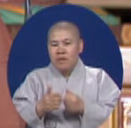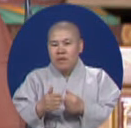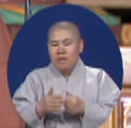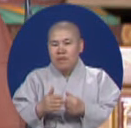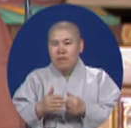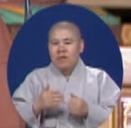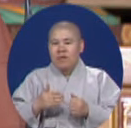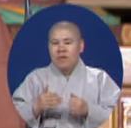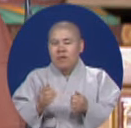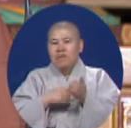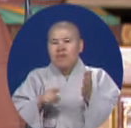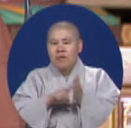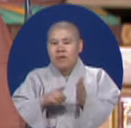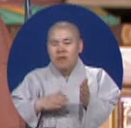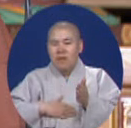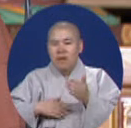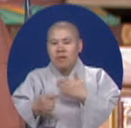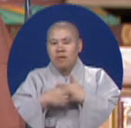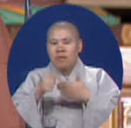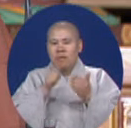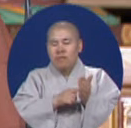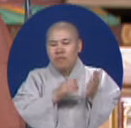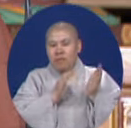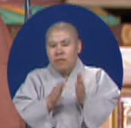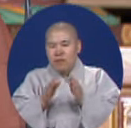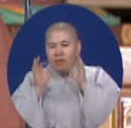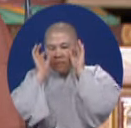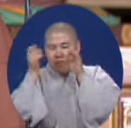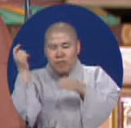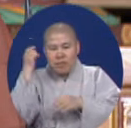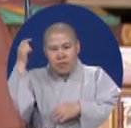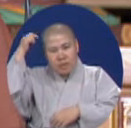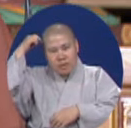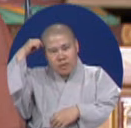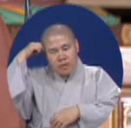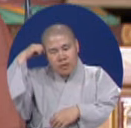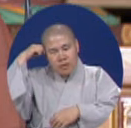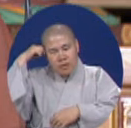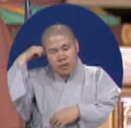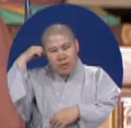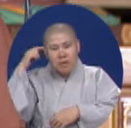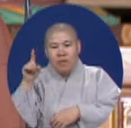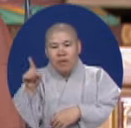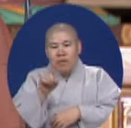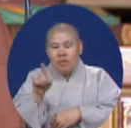챙겨야 돼요. 내 마음 챙겨야 돼요. 보고 듣고 느끼는 이게 뭐냐.